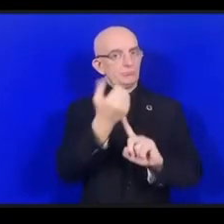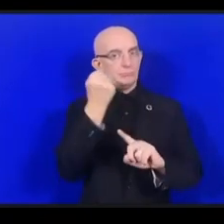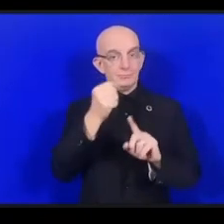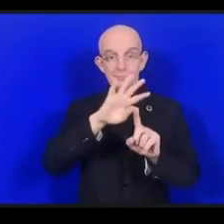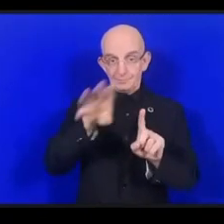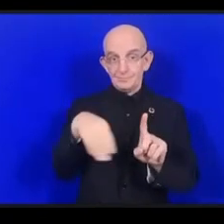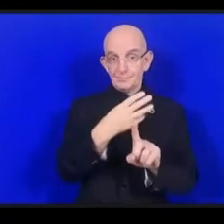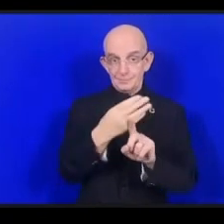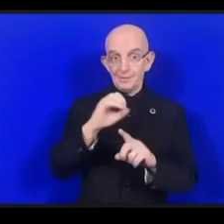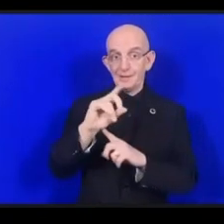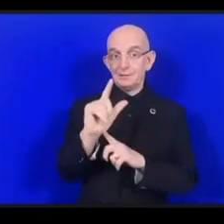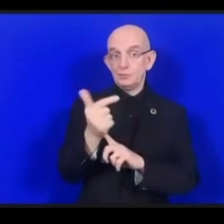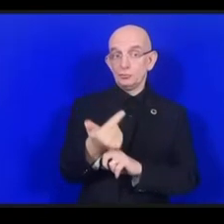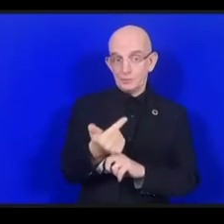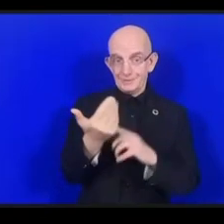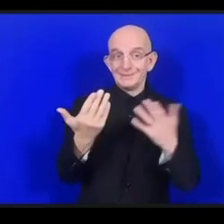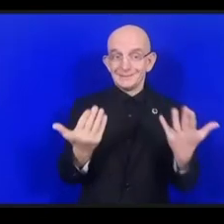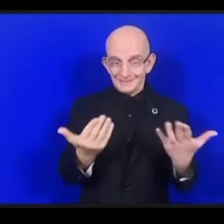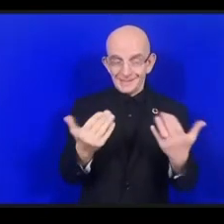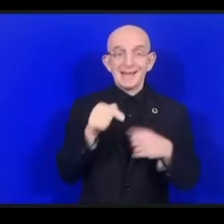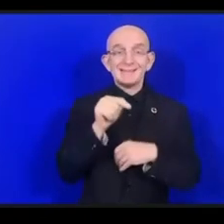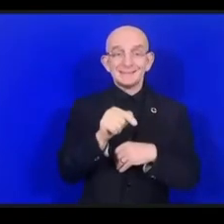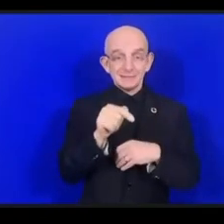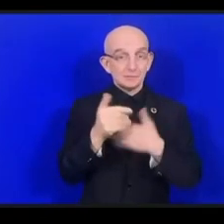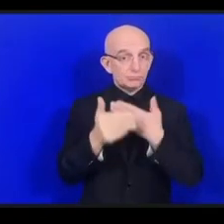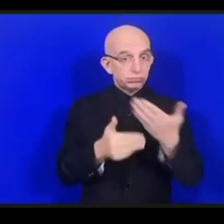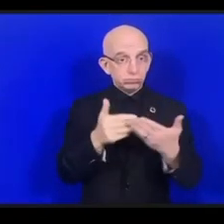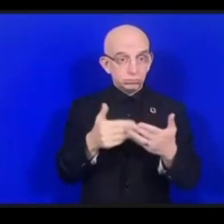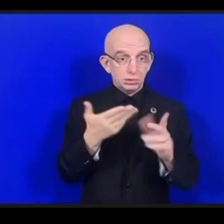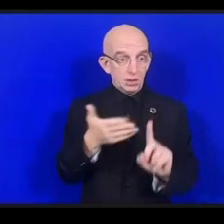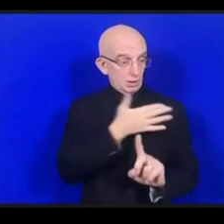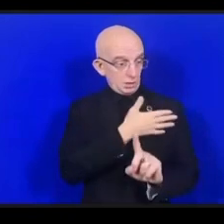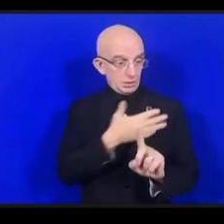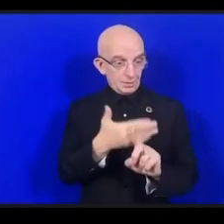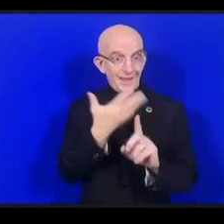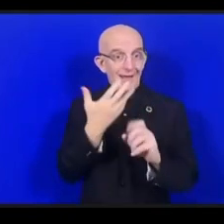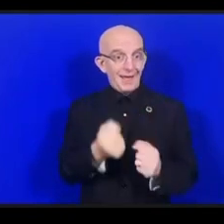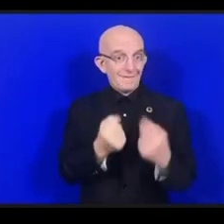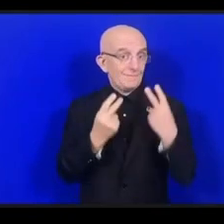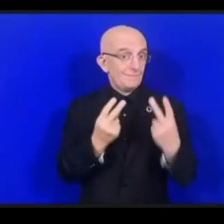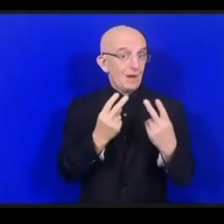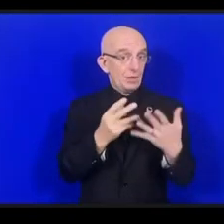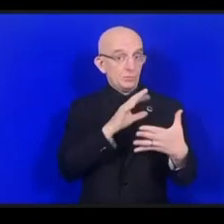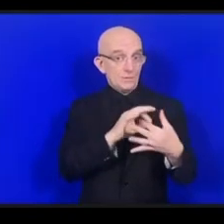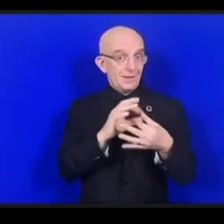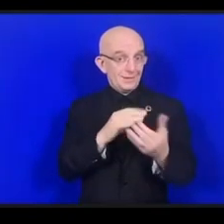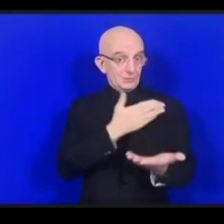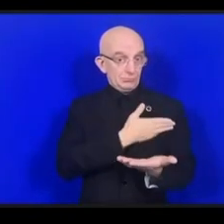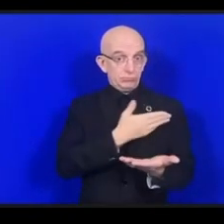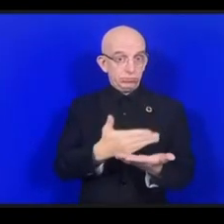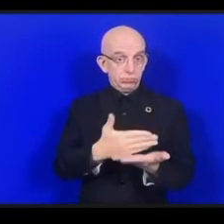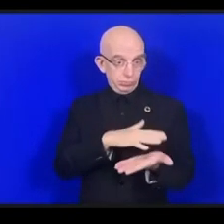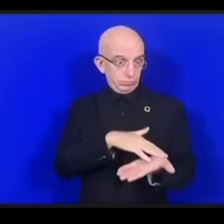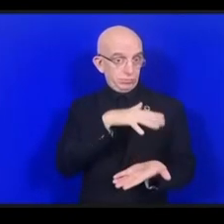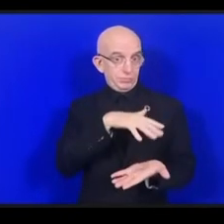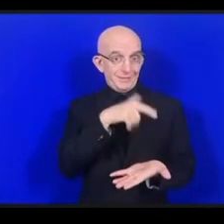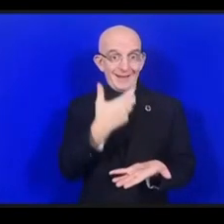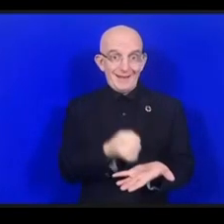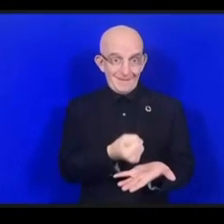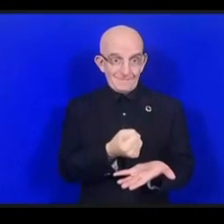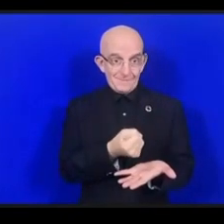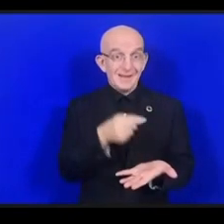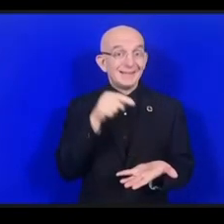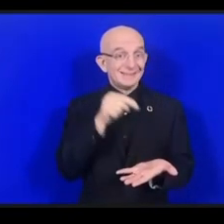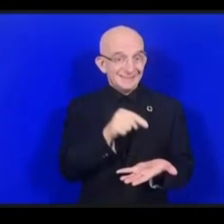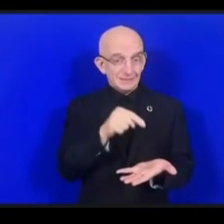来这么做。我们现在呢是希望能够打造一个更加结构化的、更加有力的、更有说服力